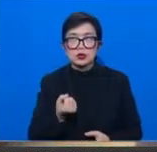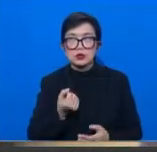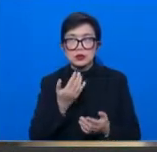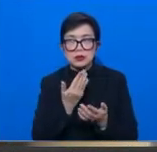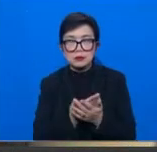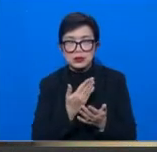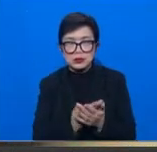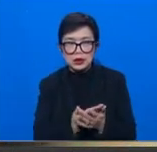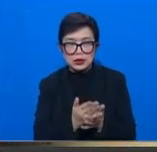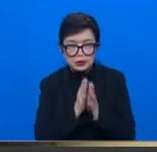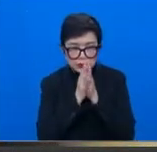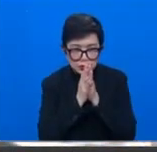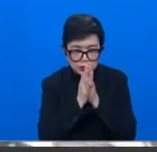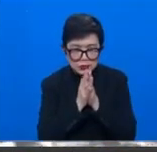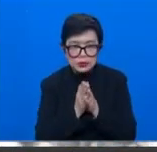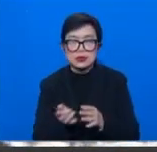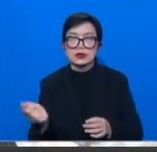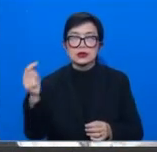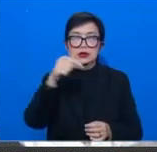ia gubris.